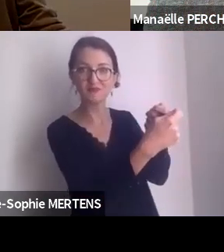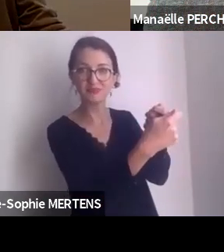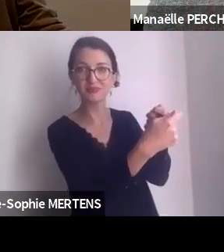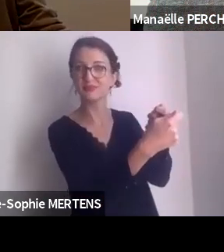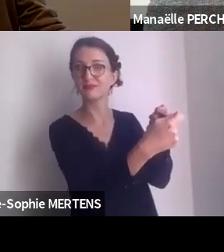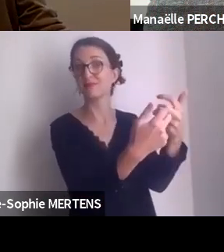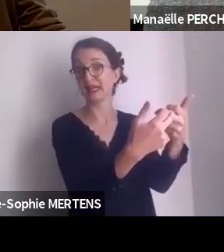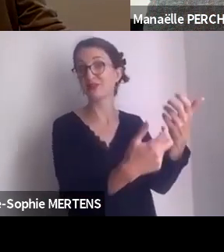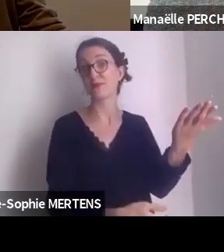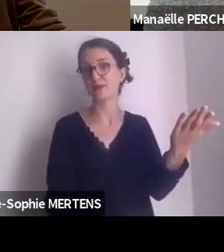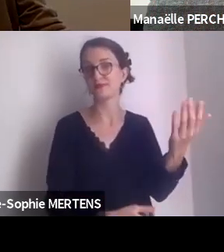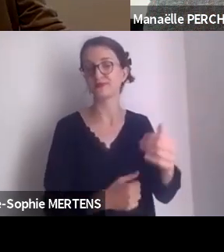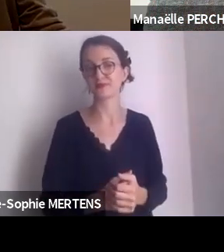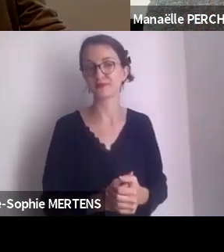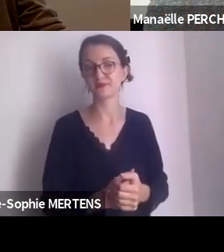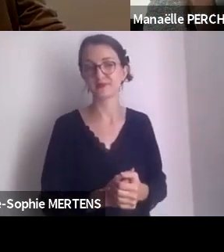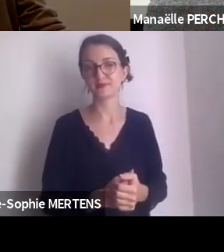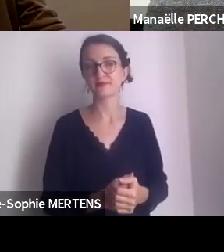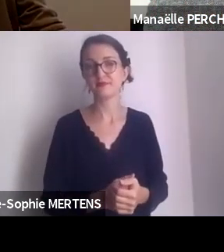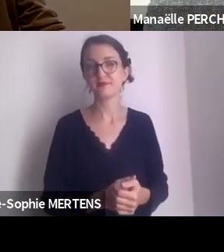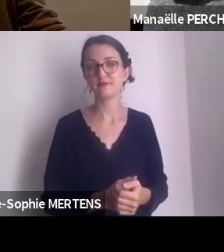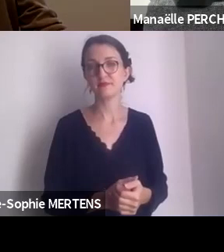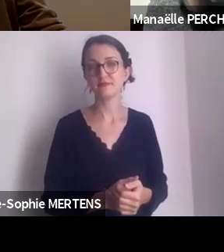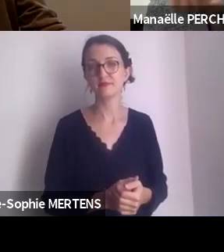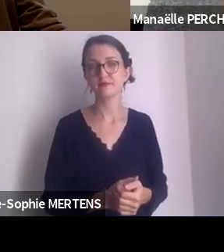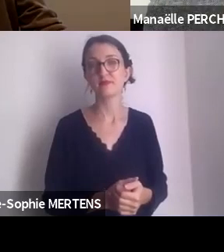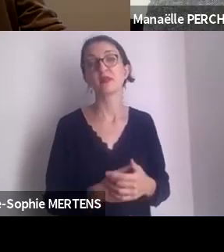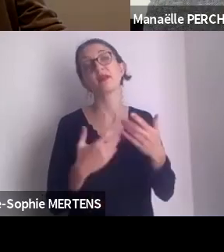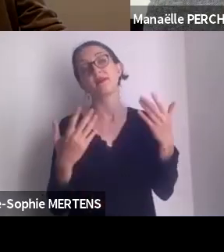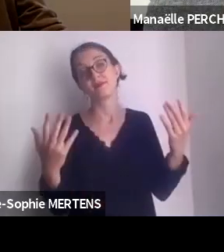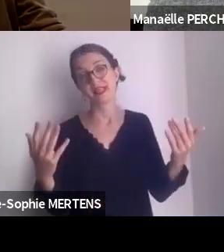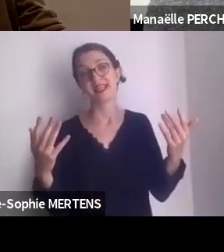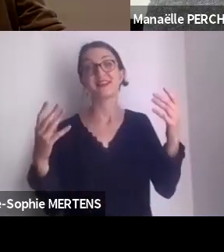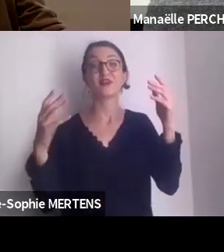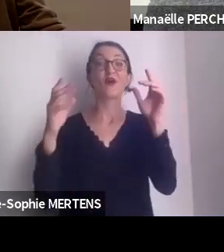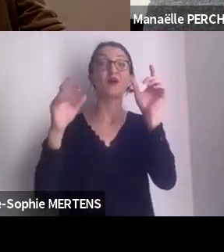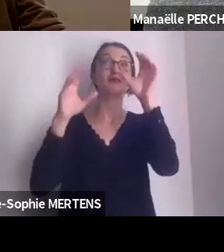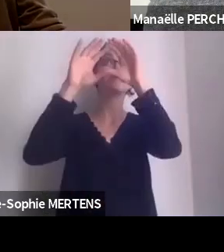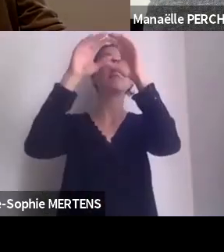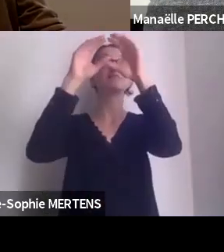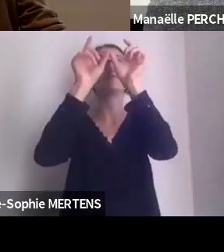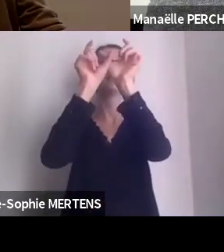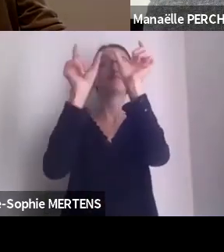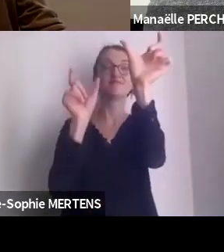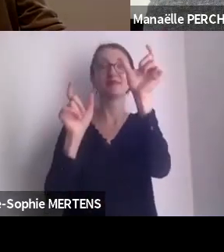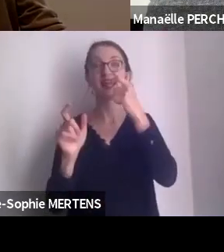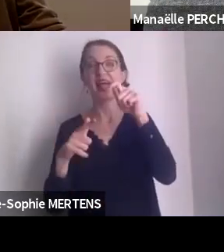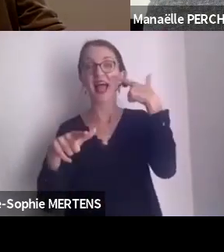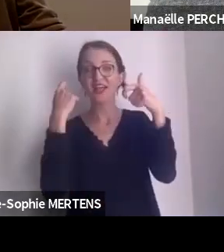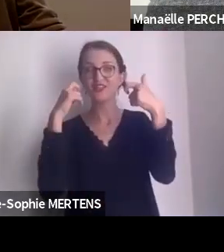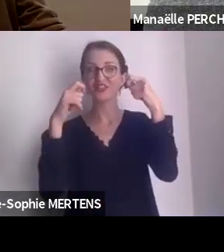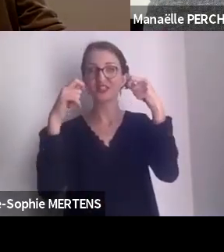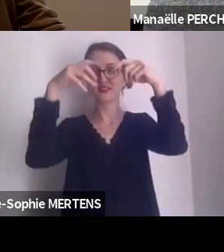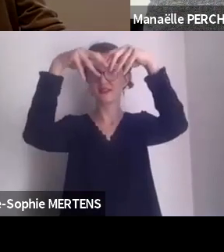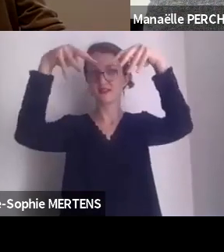du bénéficiaire. Lorsque dans l'agile, dans les frameworks de l'agile, on peut trouver des